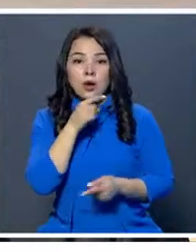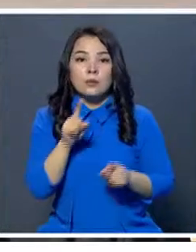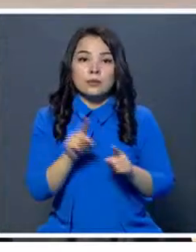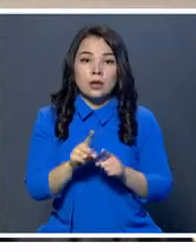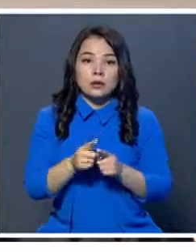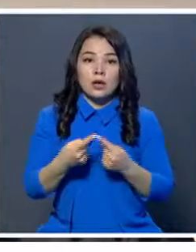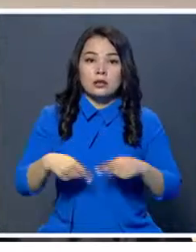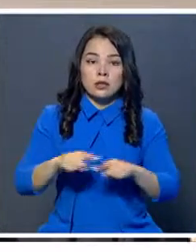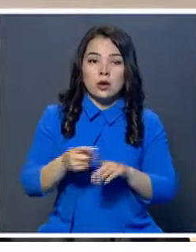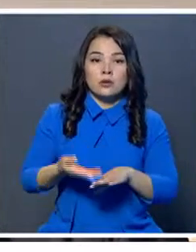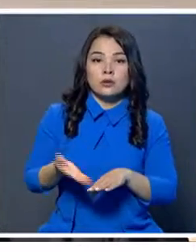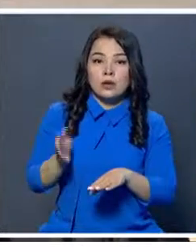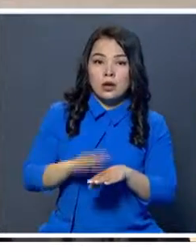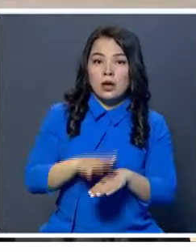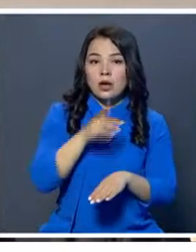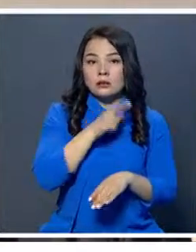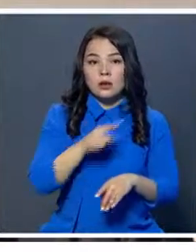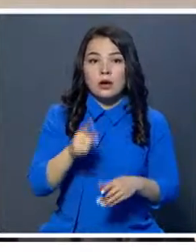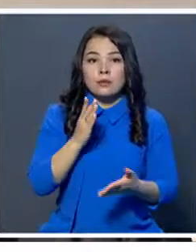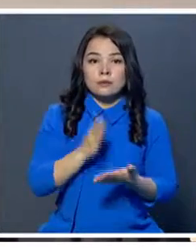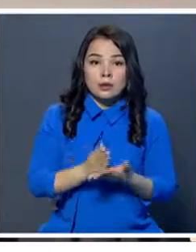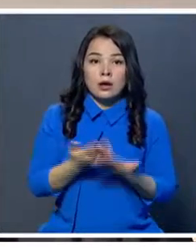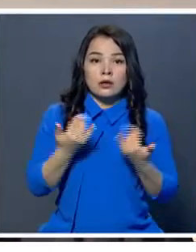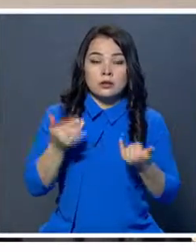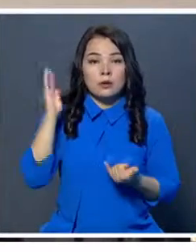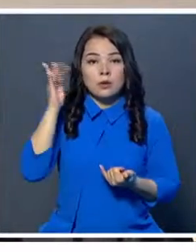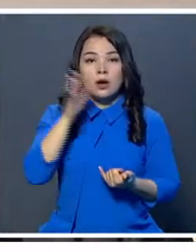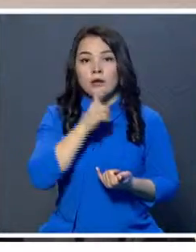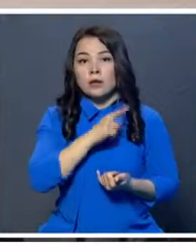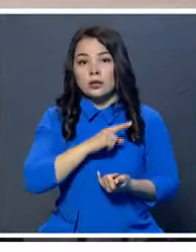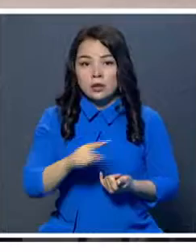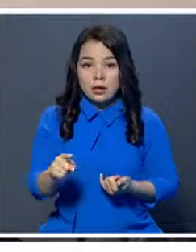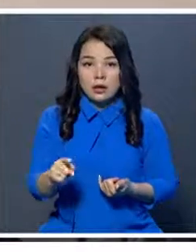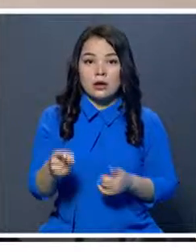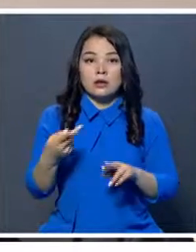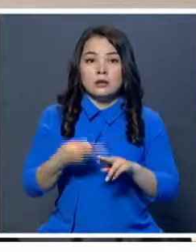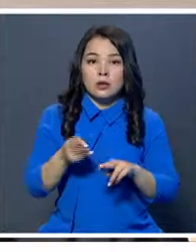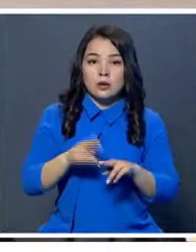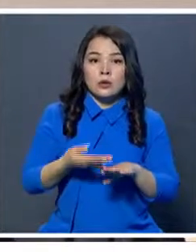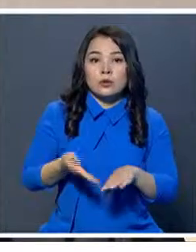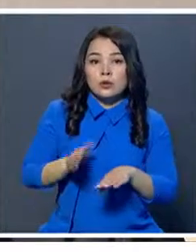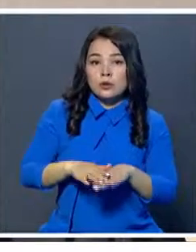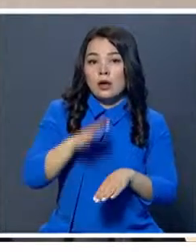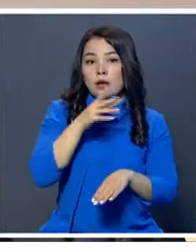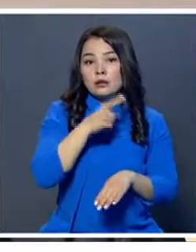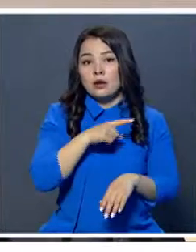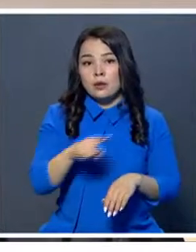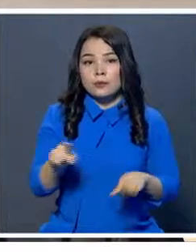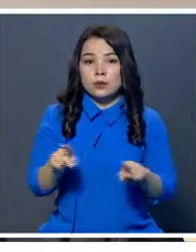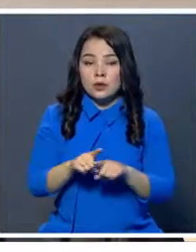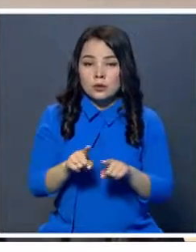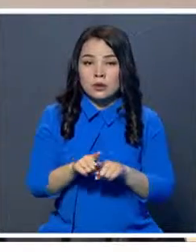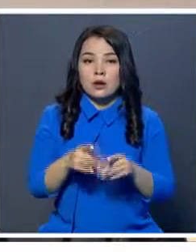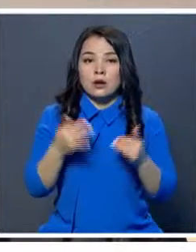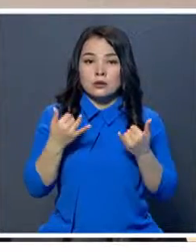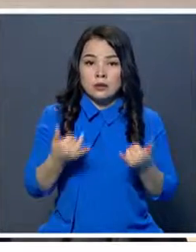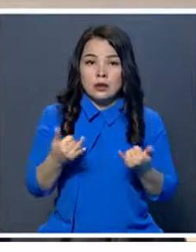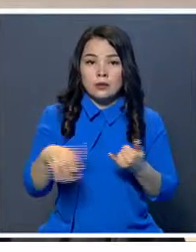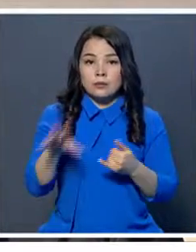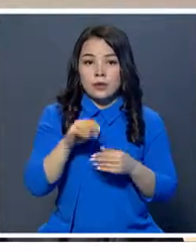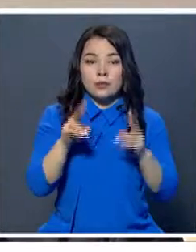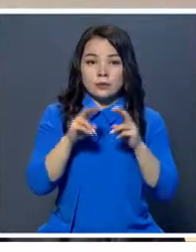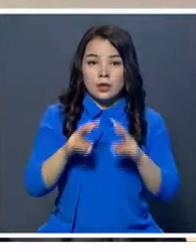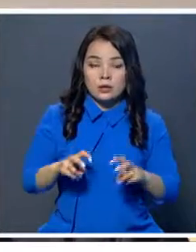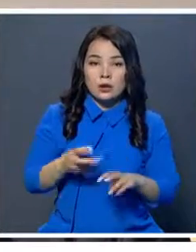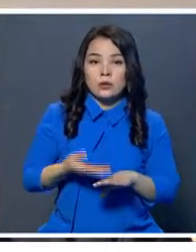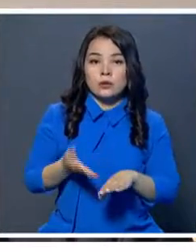да қиындықтар туындап жатыр. Тіпті алдағы уақытта бұл қиындықтар одан сайын сол күшейіп, өзі